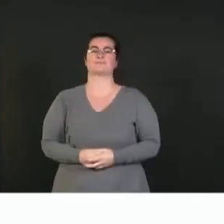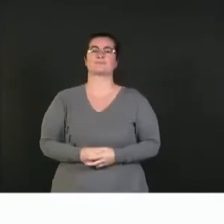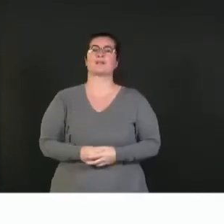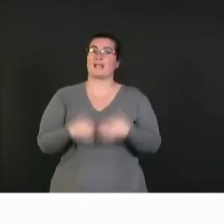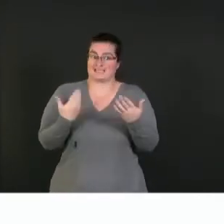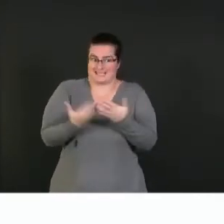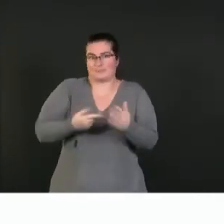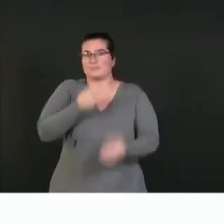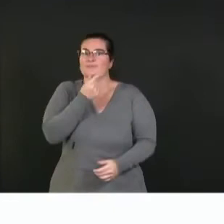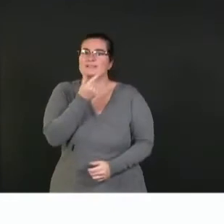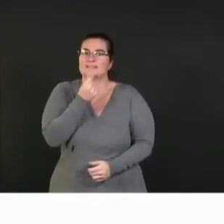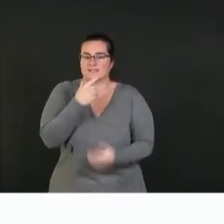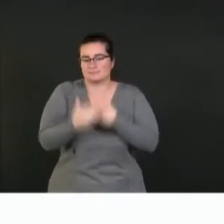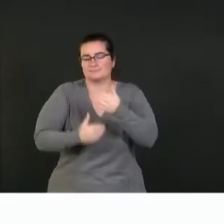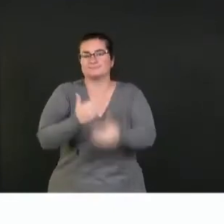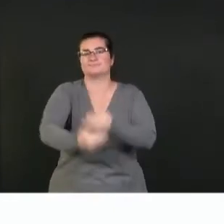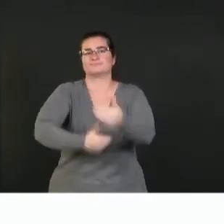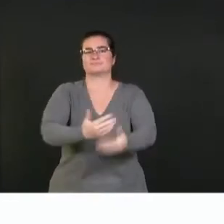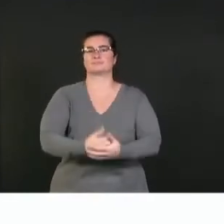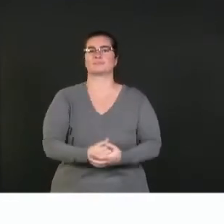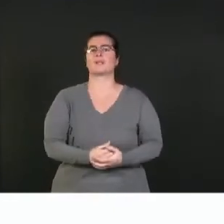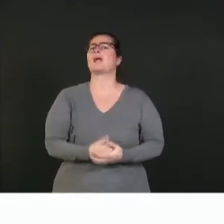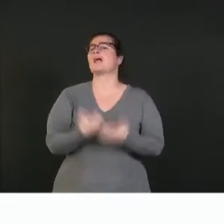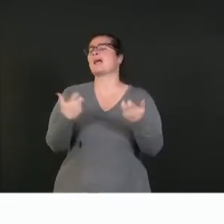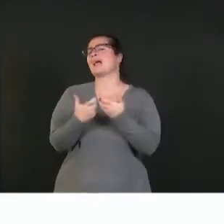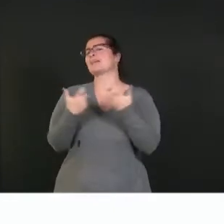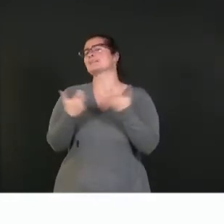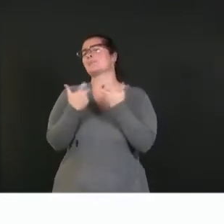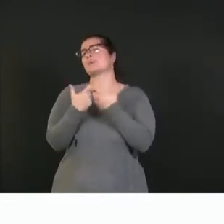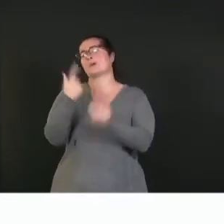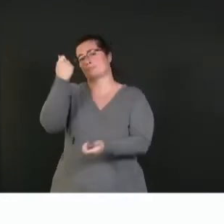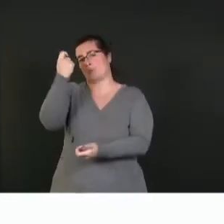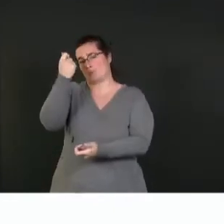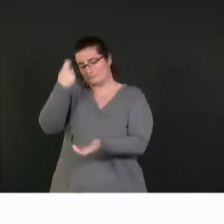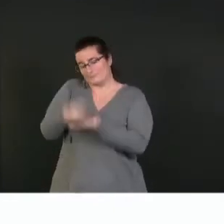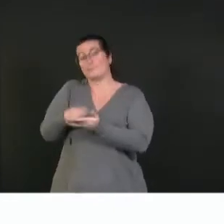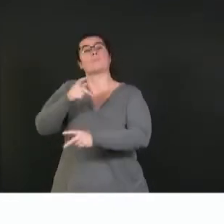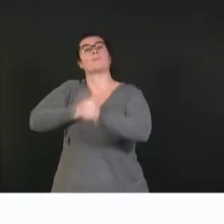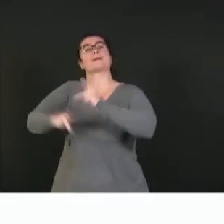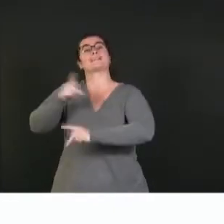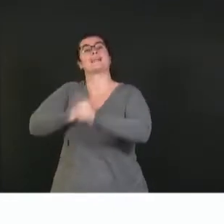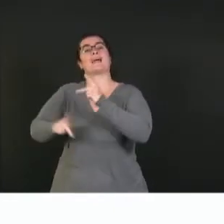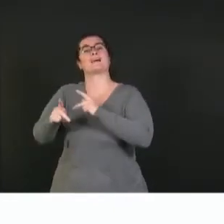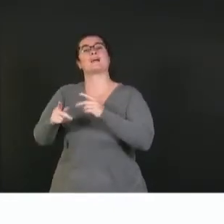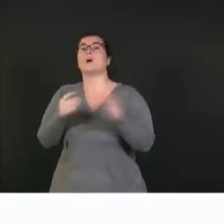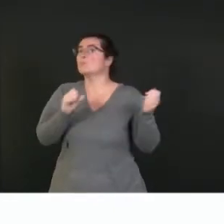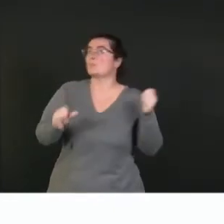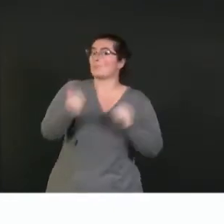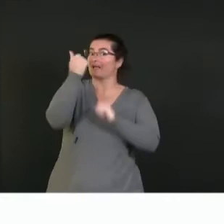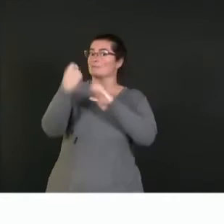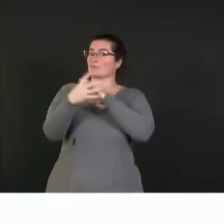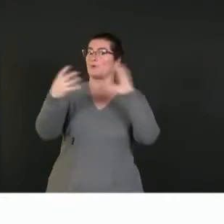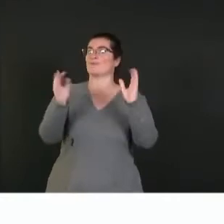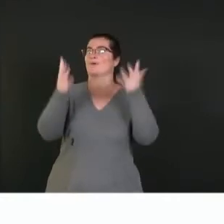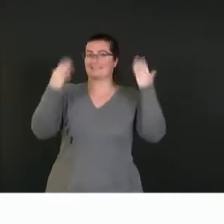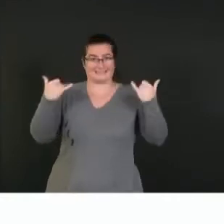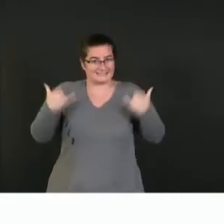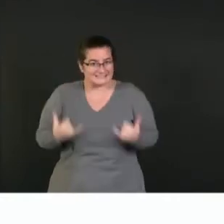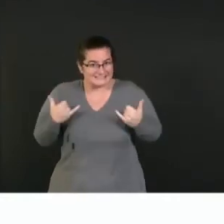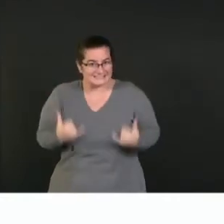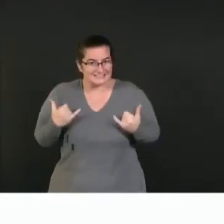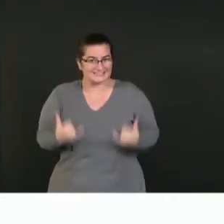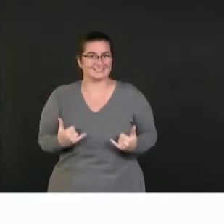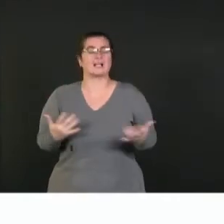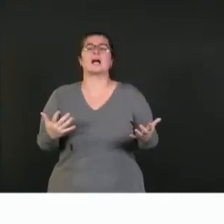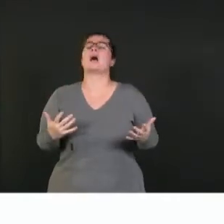de l'aspect foncier. La métropole de Rouen, je vous l'avais vu, la première métropole forestière, même si effectivement tous